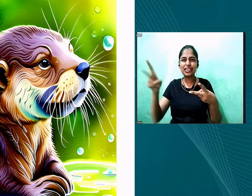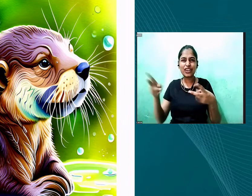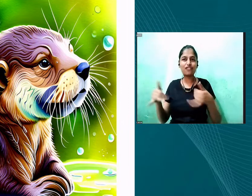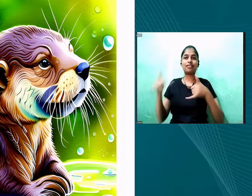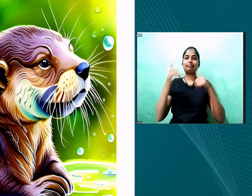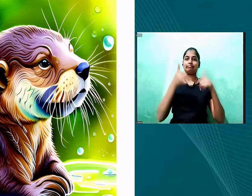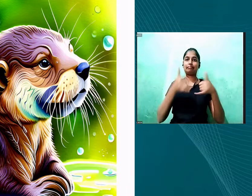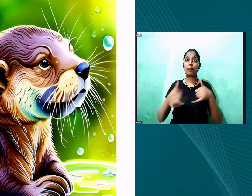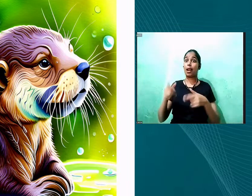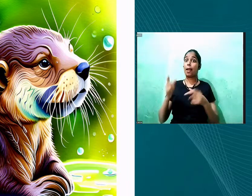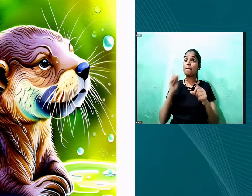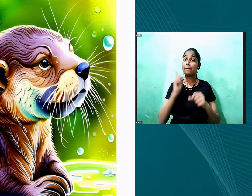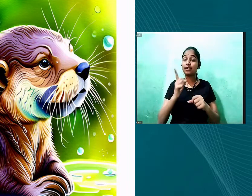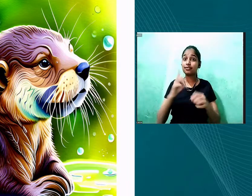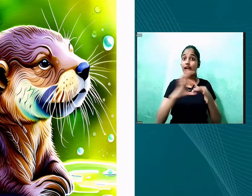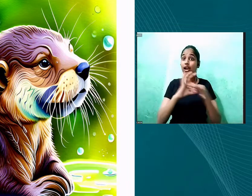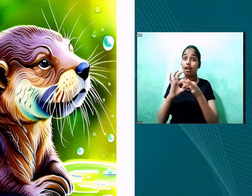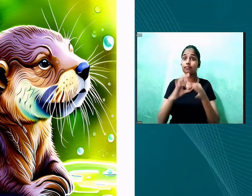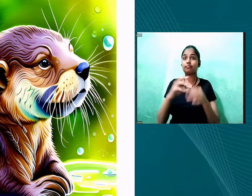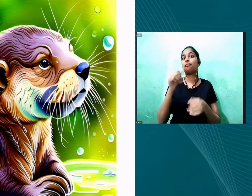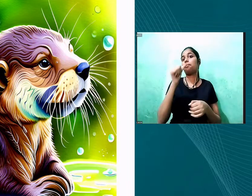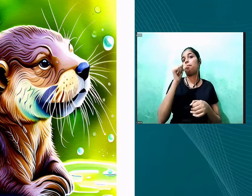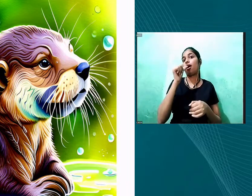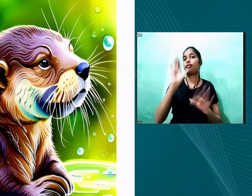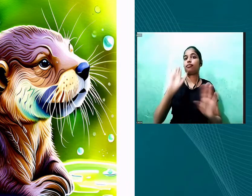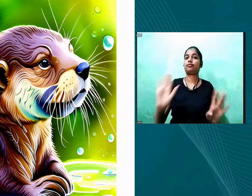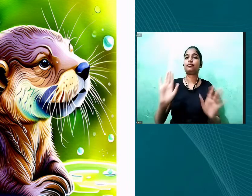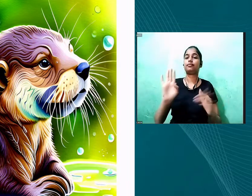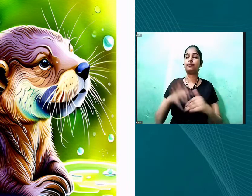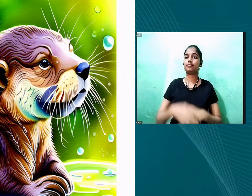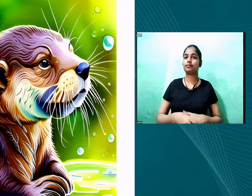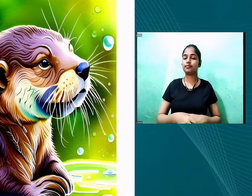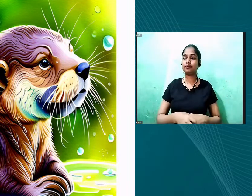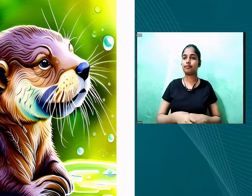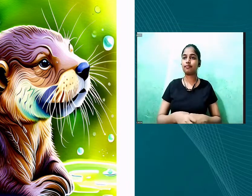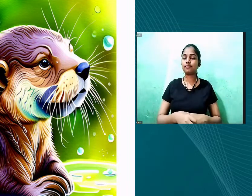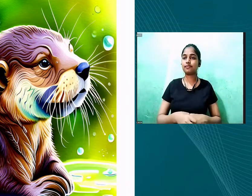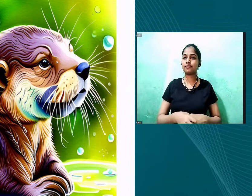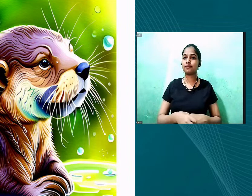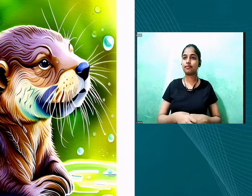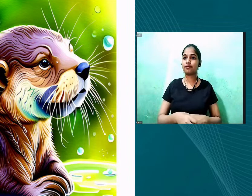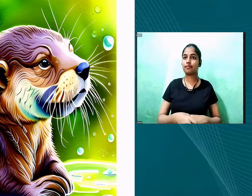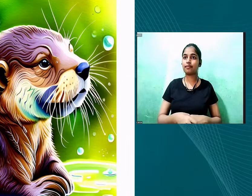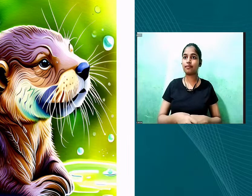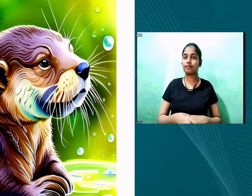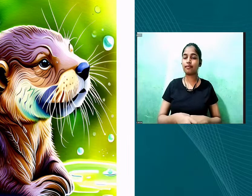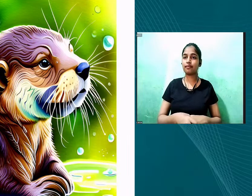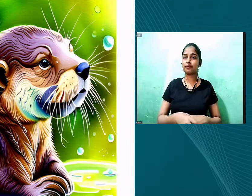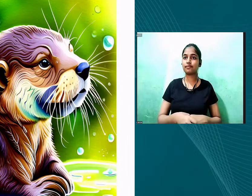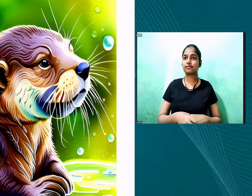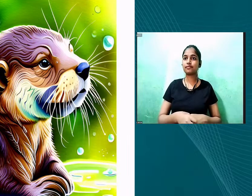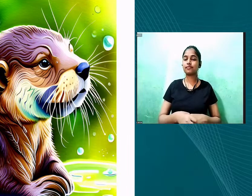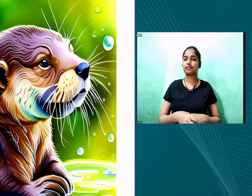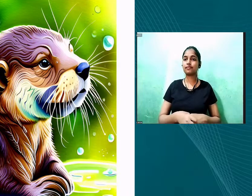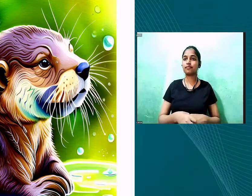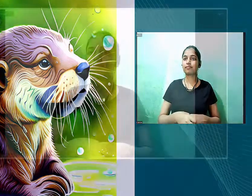वे. In fact, if he did not find water, he used to open the tap by